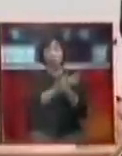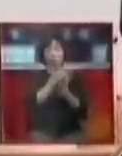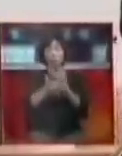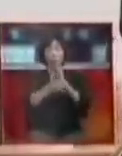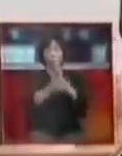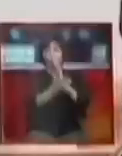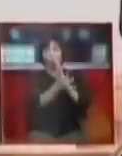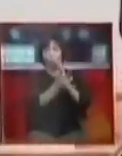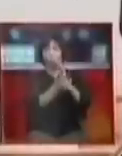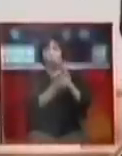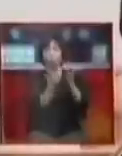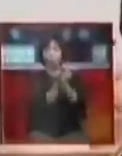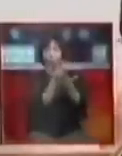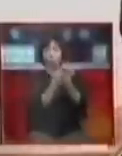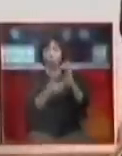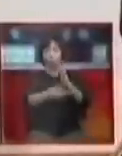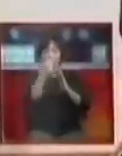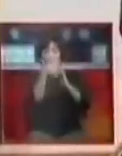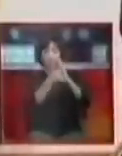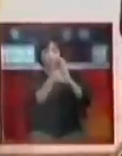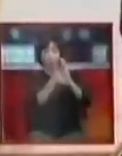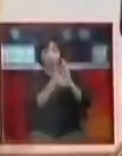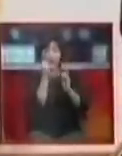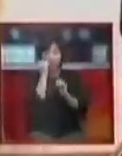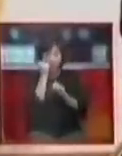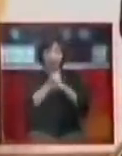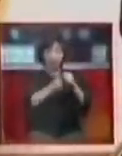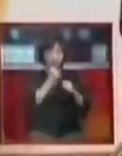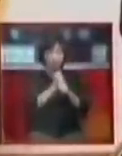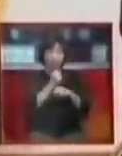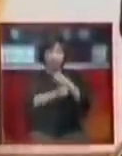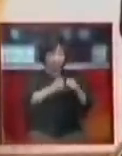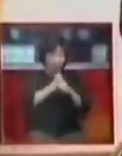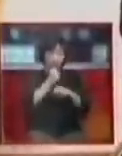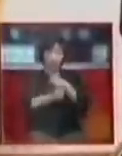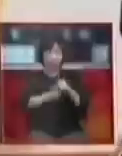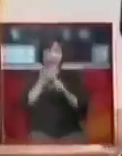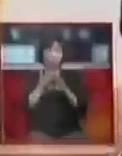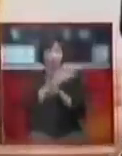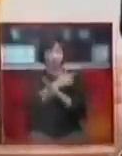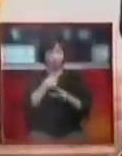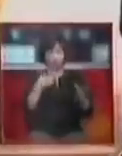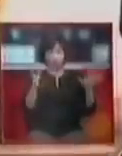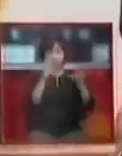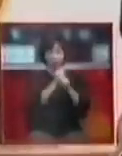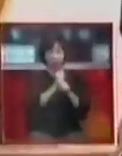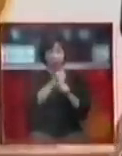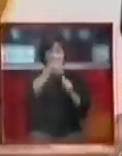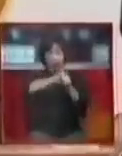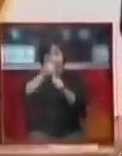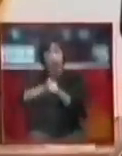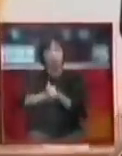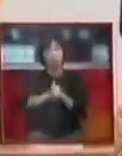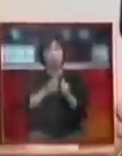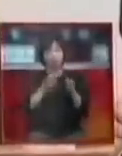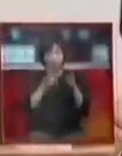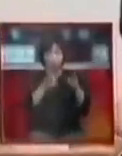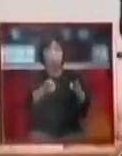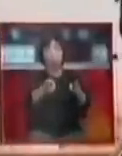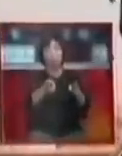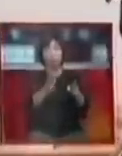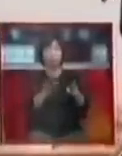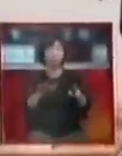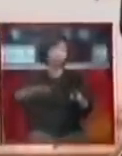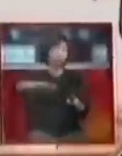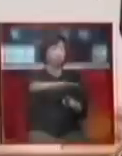teknolohiya. Taon-taon po, nating bubunuin ito upang bago matapos ang aking termino, bawat pulgada ng ating National